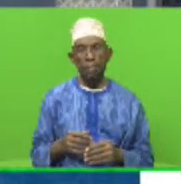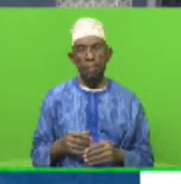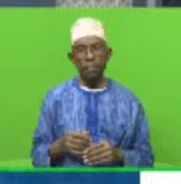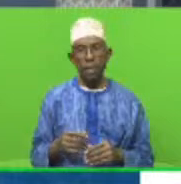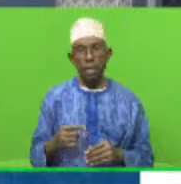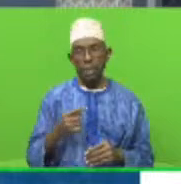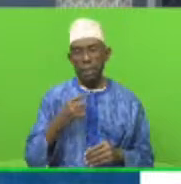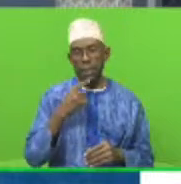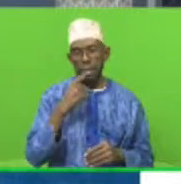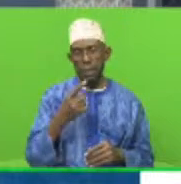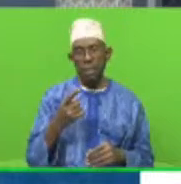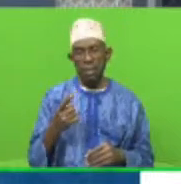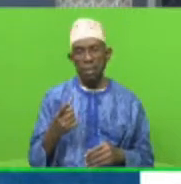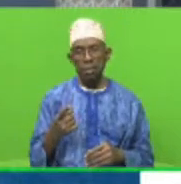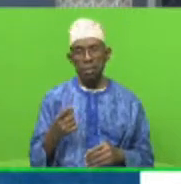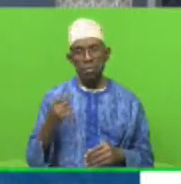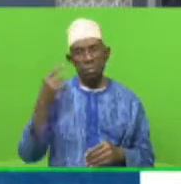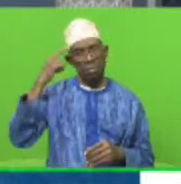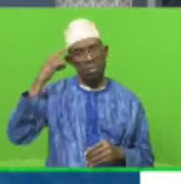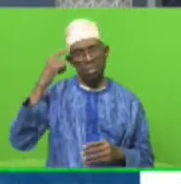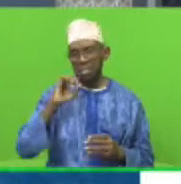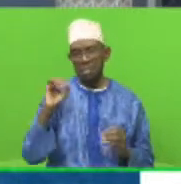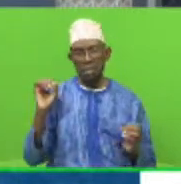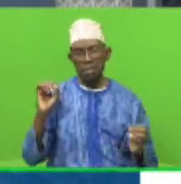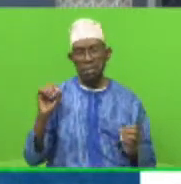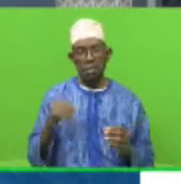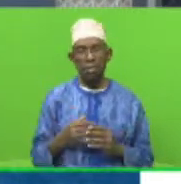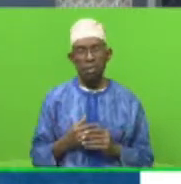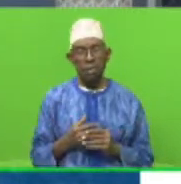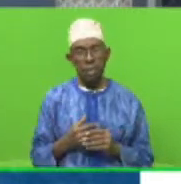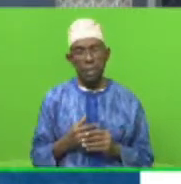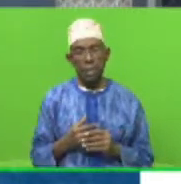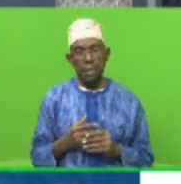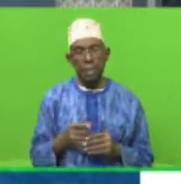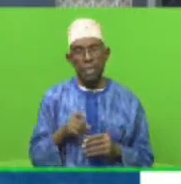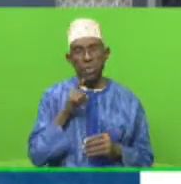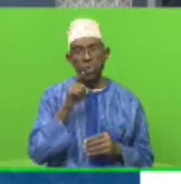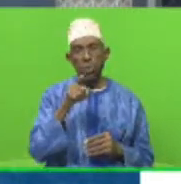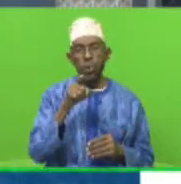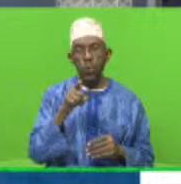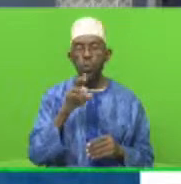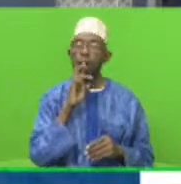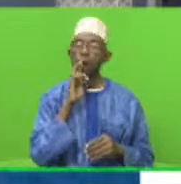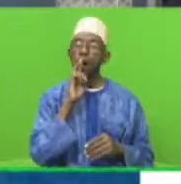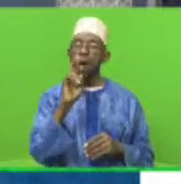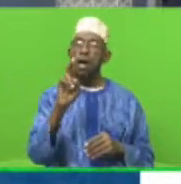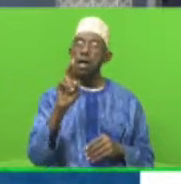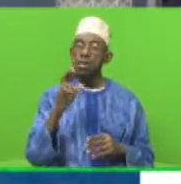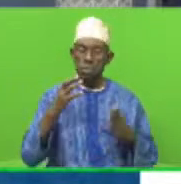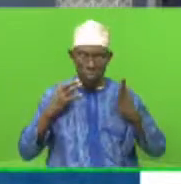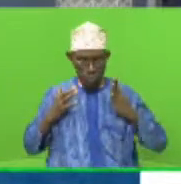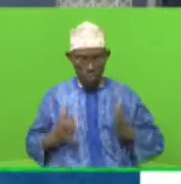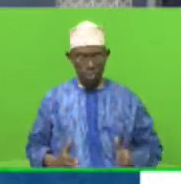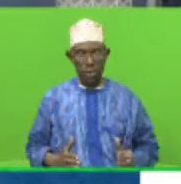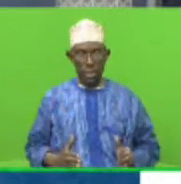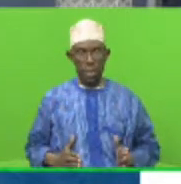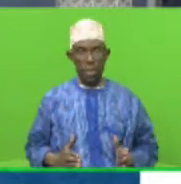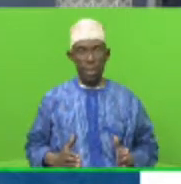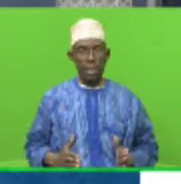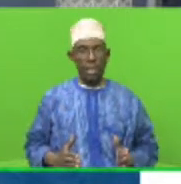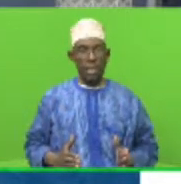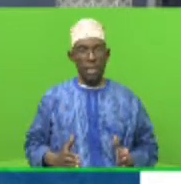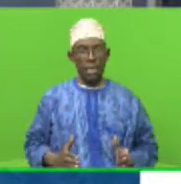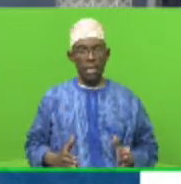وَقَفْرٌ. You know, something that even makes sense. That ya wabar, you know, you are, you know, your body is, you